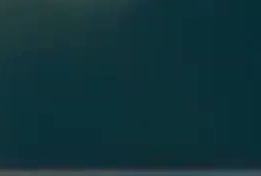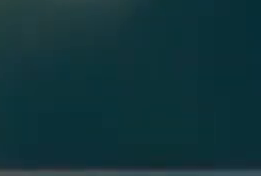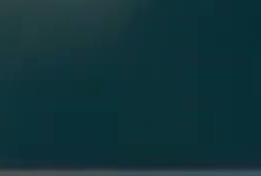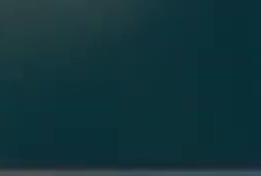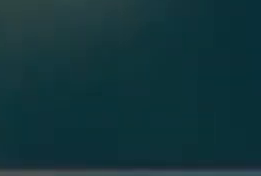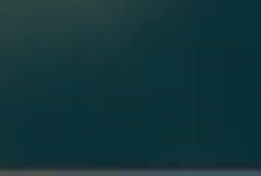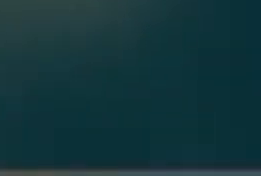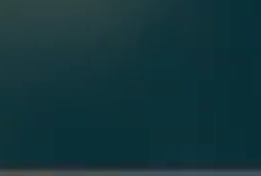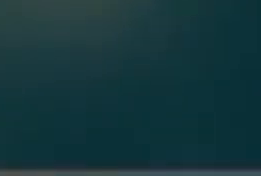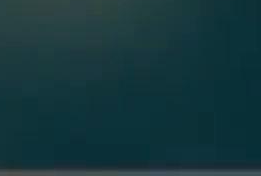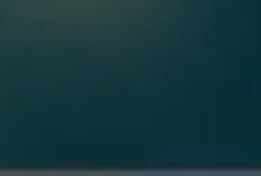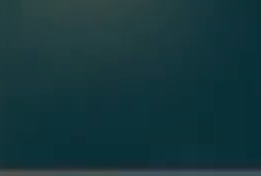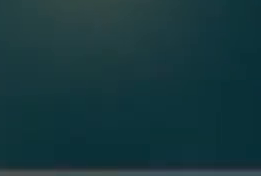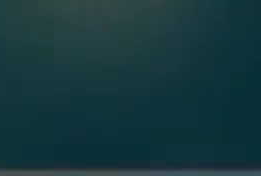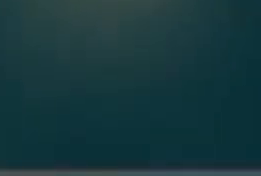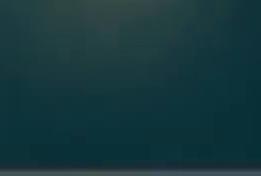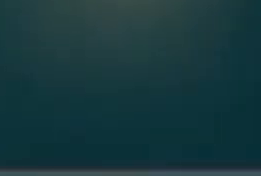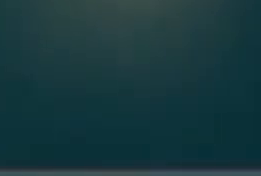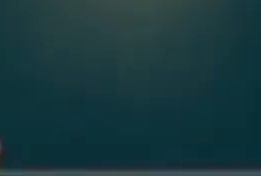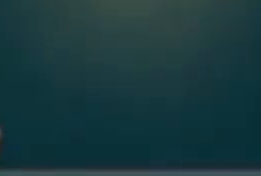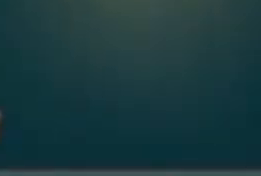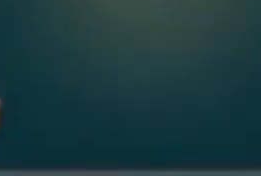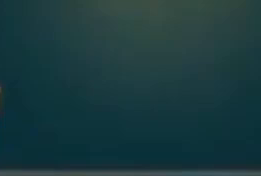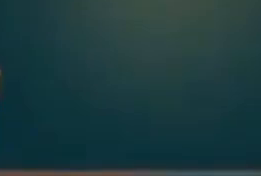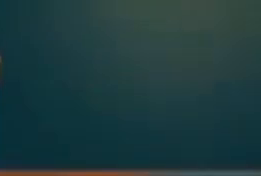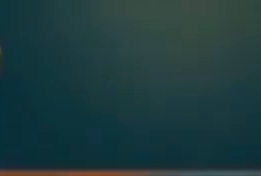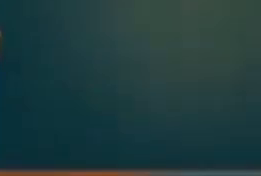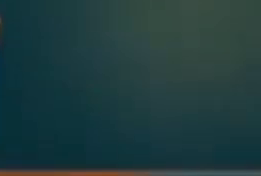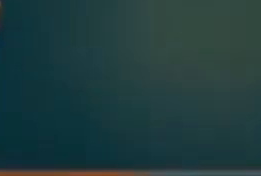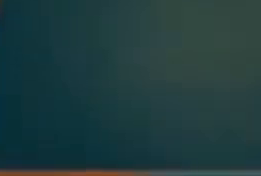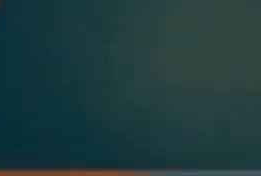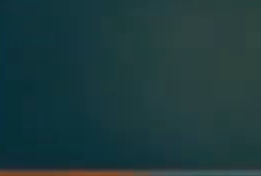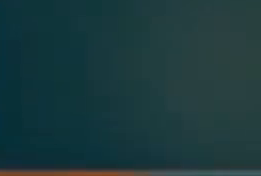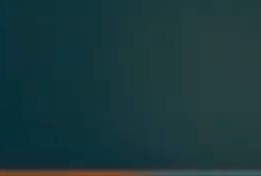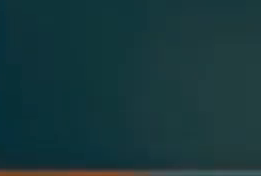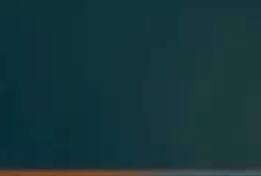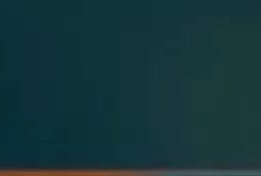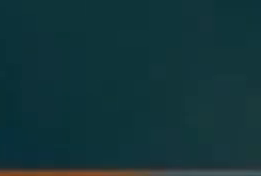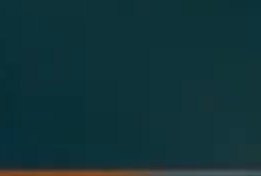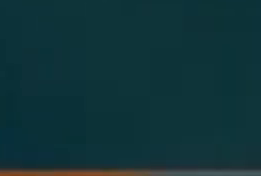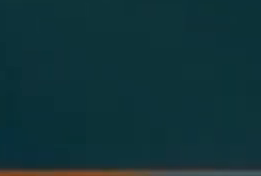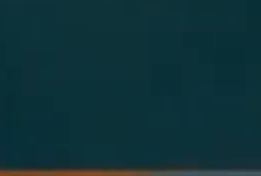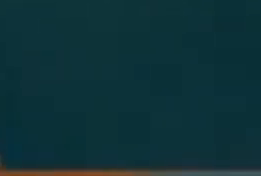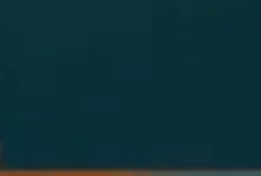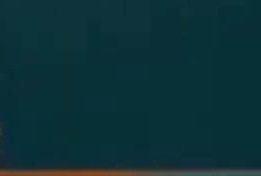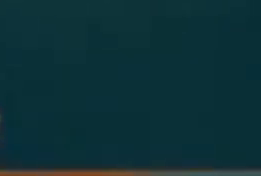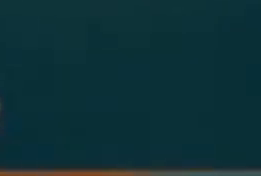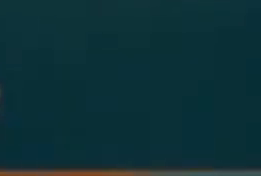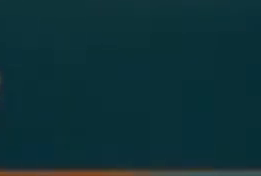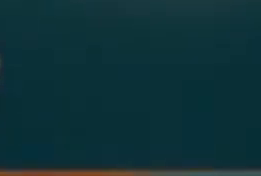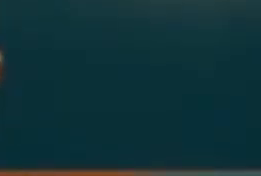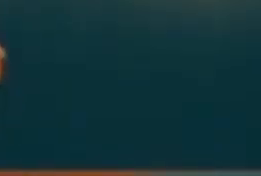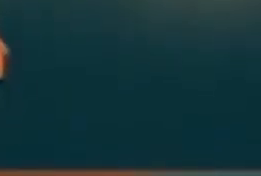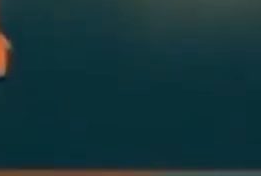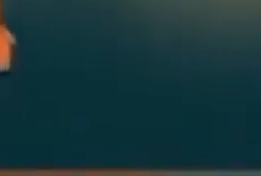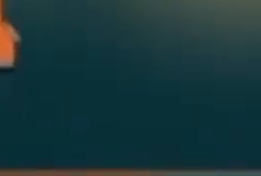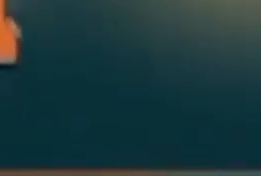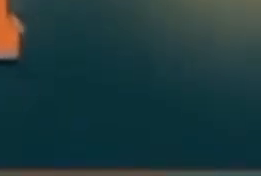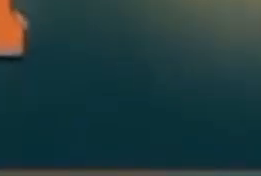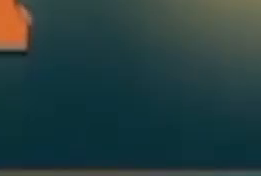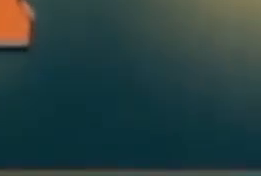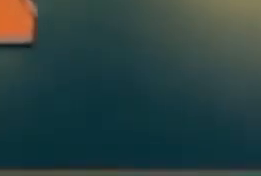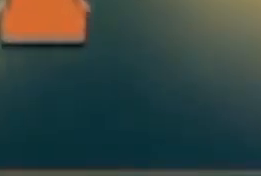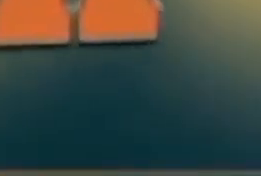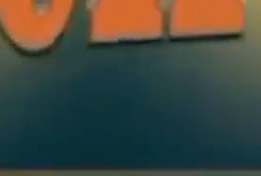and now from the Christian Bible Bap church studio your favorite noon Show